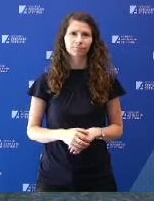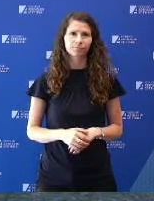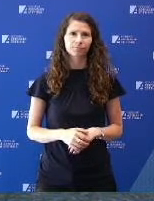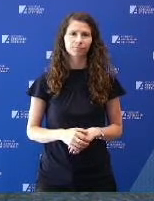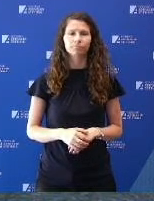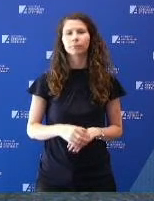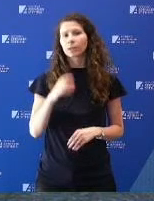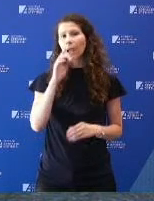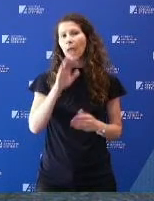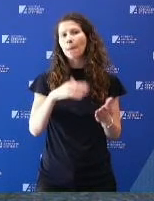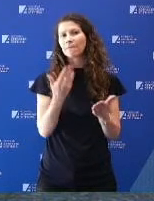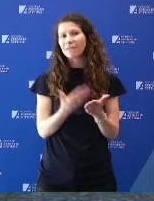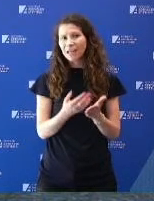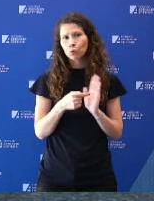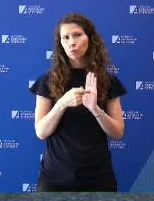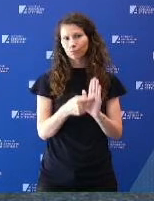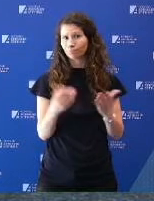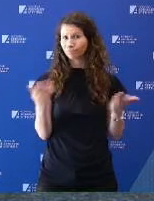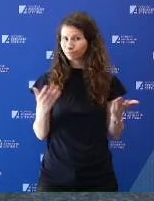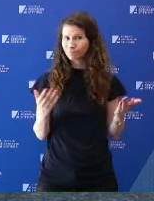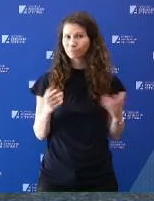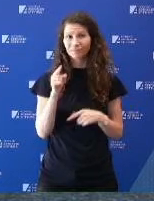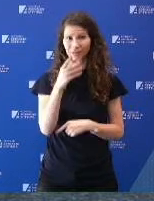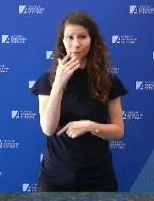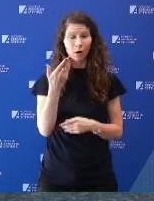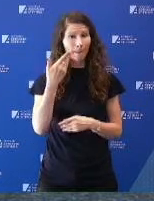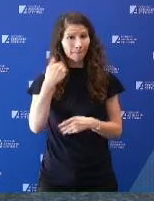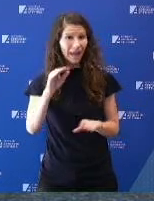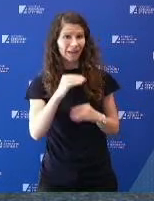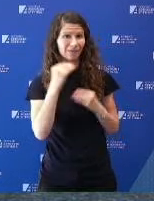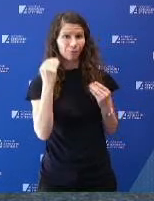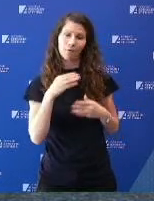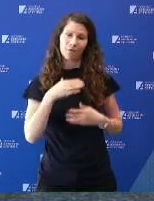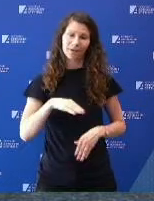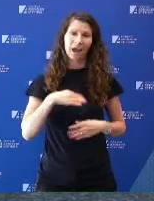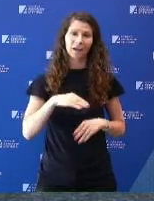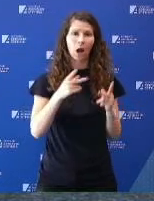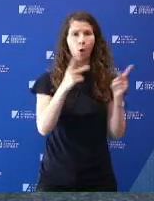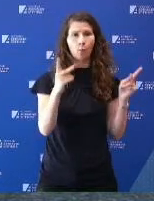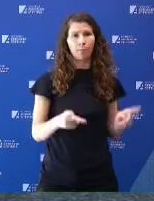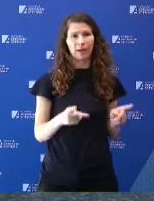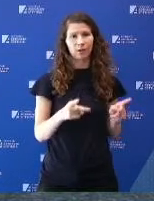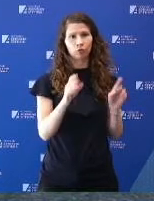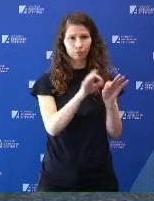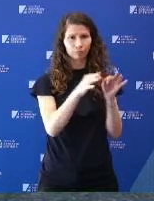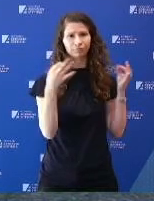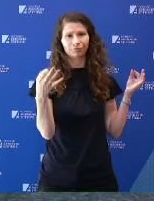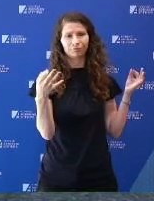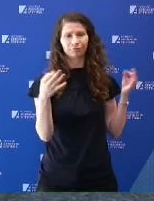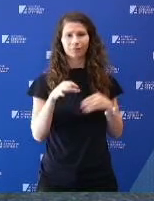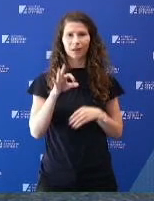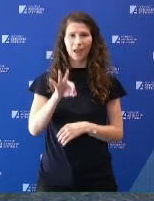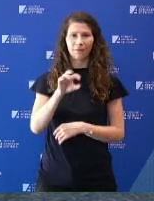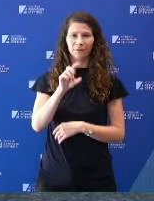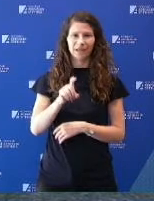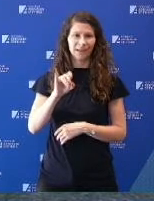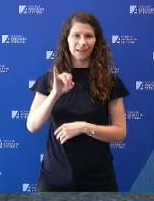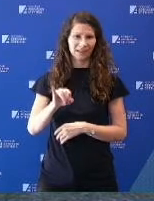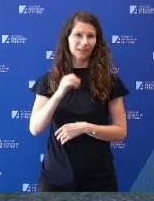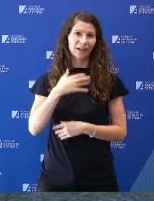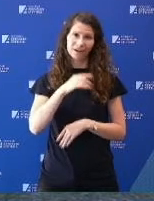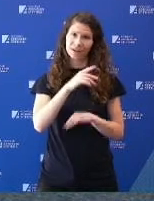die Empfehlung geben. Wenn Sie da mehr erfahren möchten, besuchen Sie gerne die Homepage des FZI oder auch